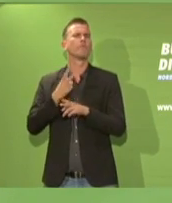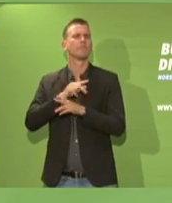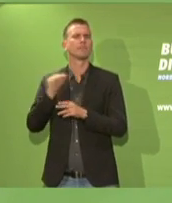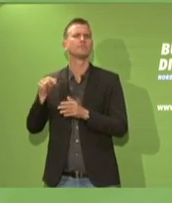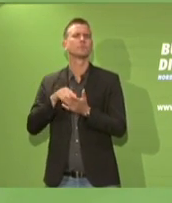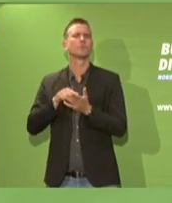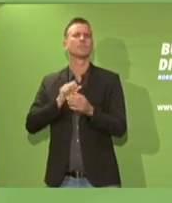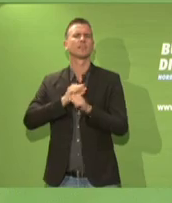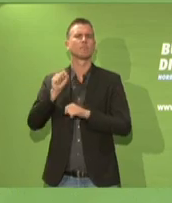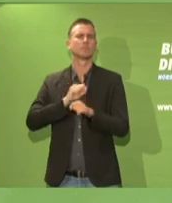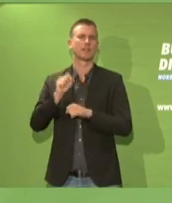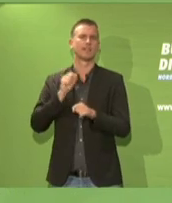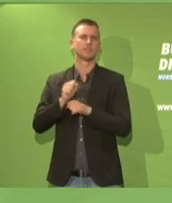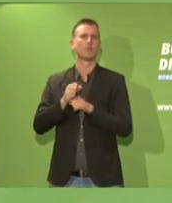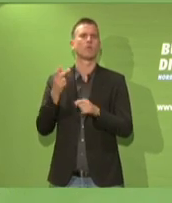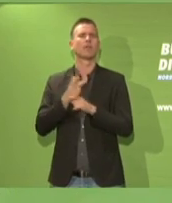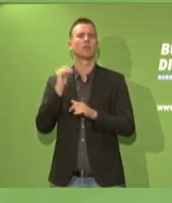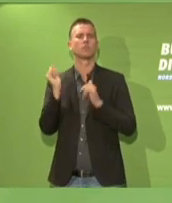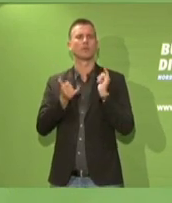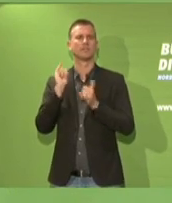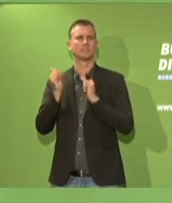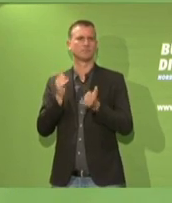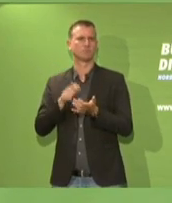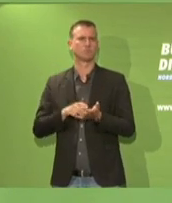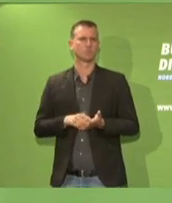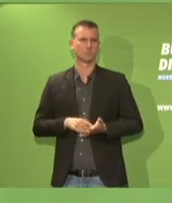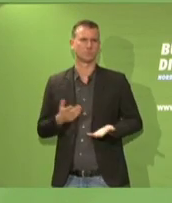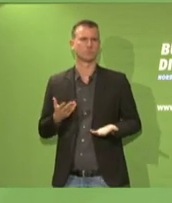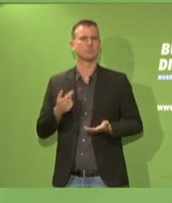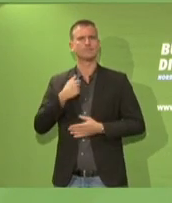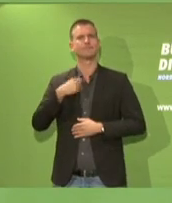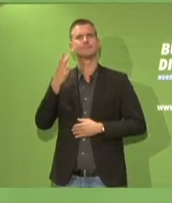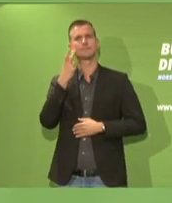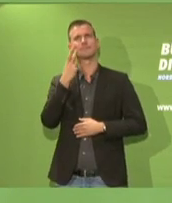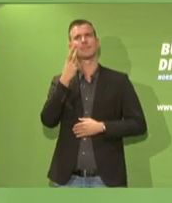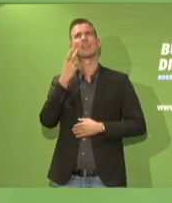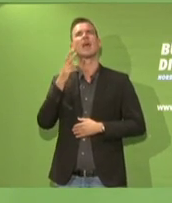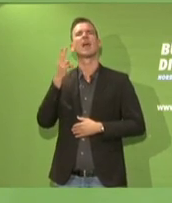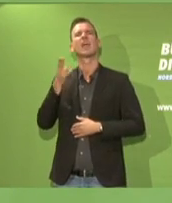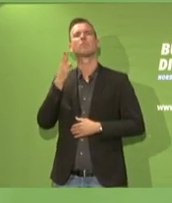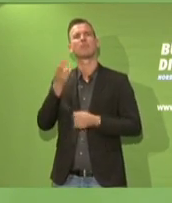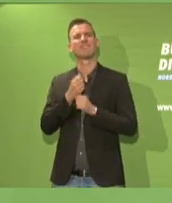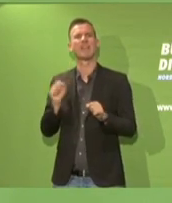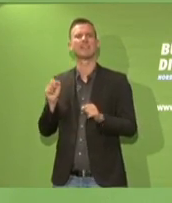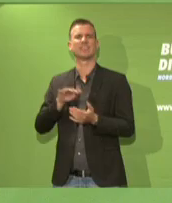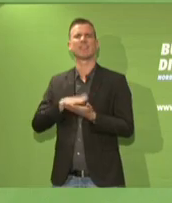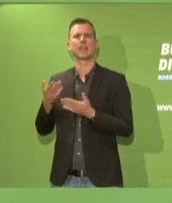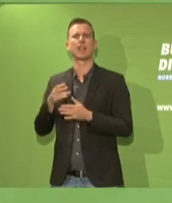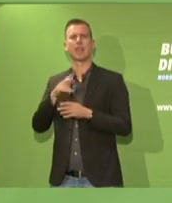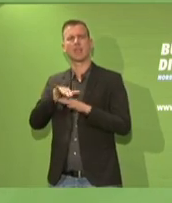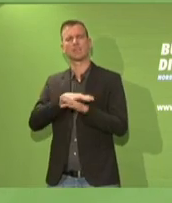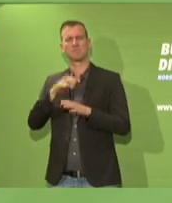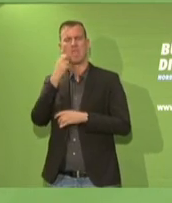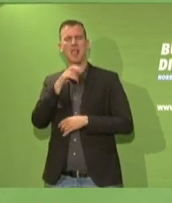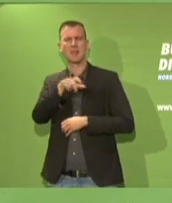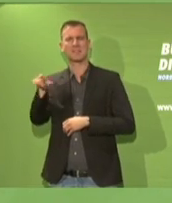demonstrations- und touristischen Gründen. Und ich stand da am Zaun und erinnerte mich an die republikfreies Wendland. Vielleicht die Älteren unter euch werden sich noch erinnern,